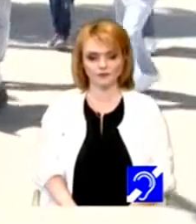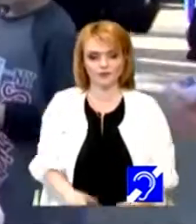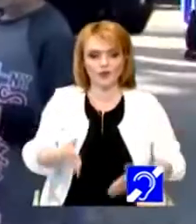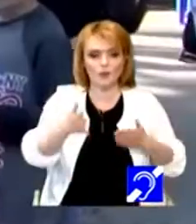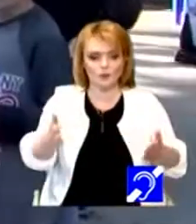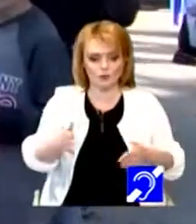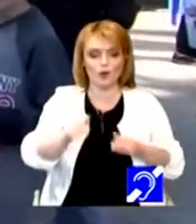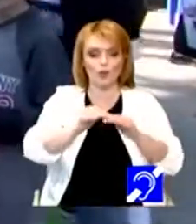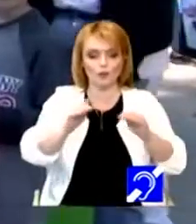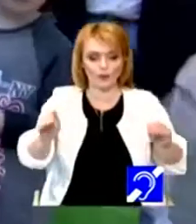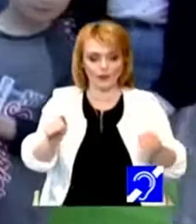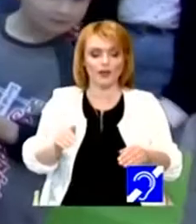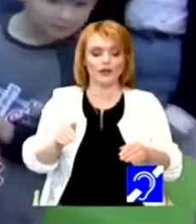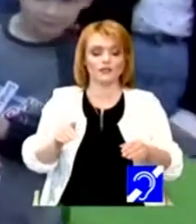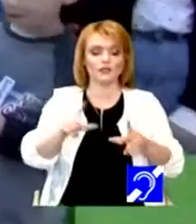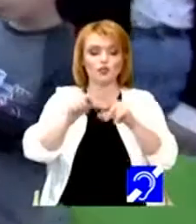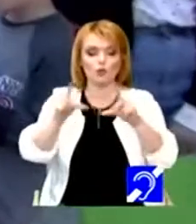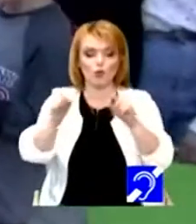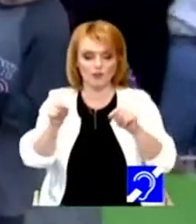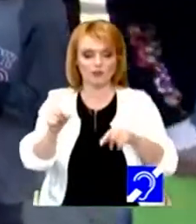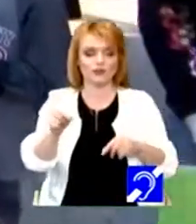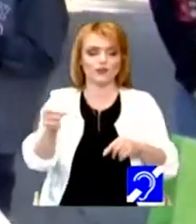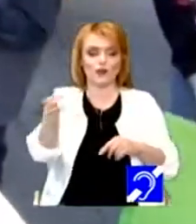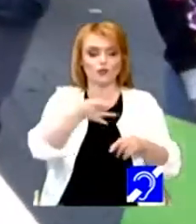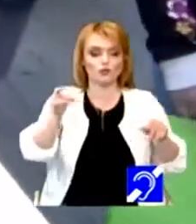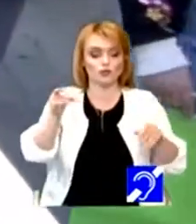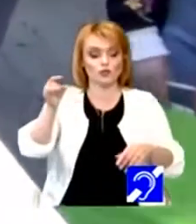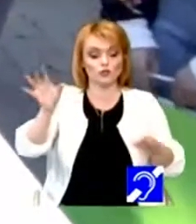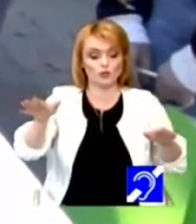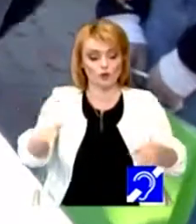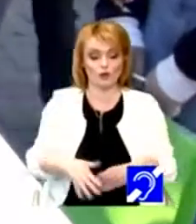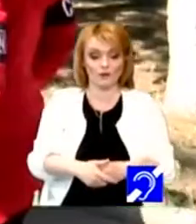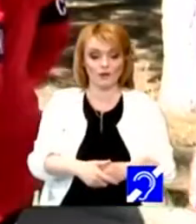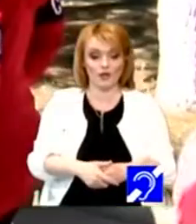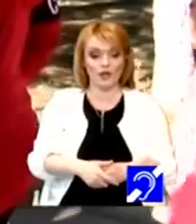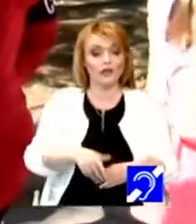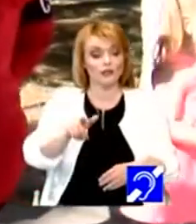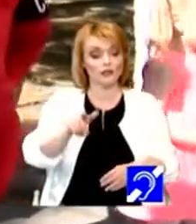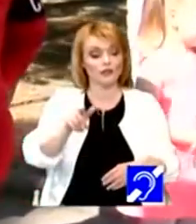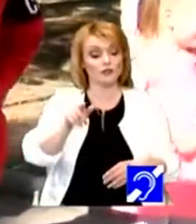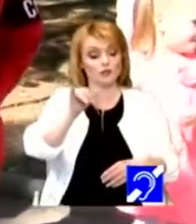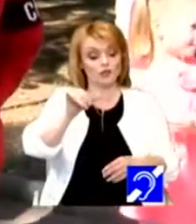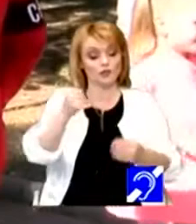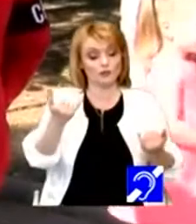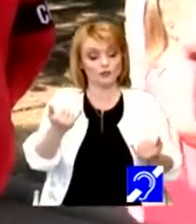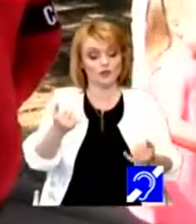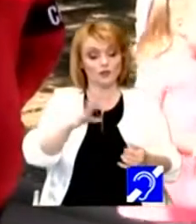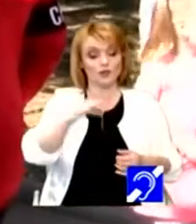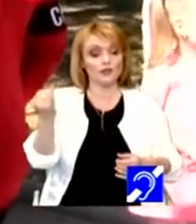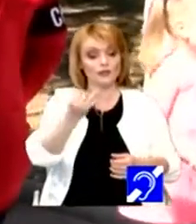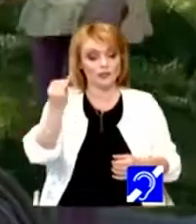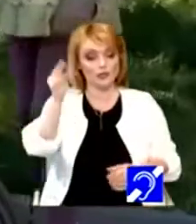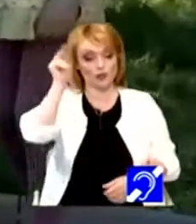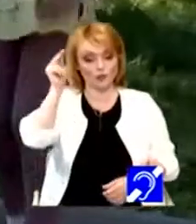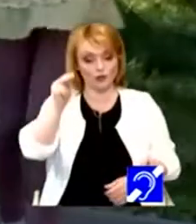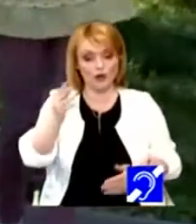Zeci de elevi din Soroca au învățat astăzi una dintre cele mai frumoase lecții de viață, cea a empatiei și a solidarității față de alți copii. Cum